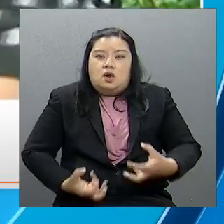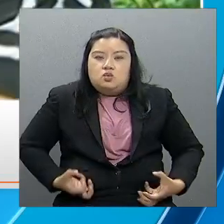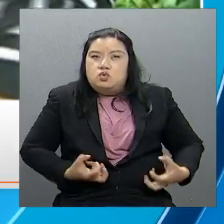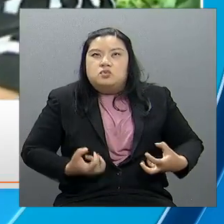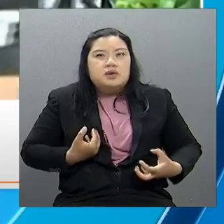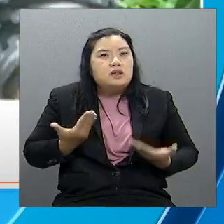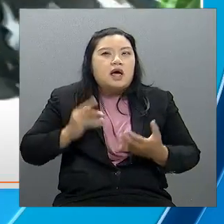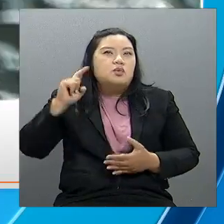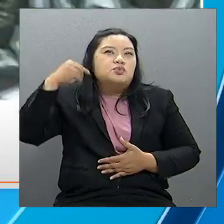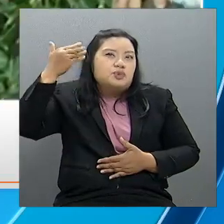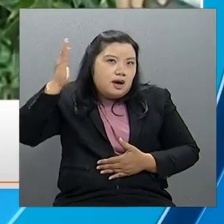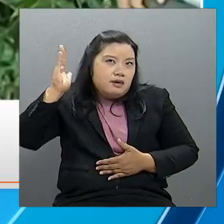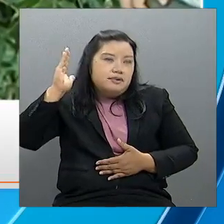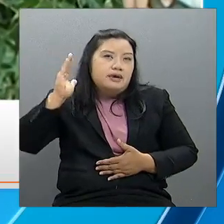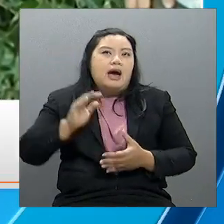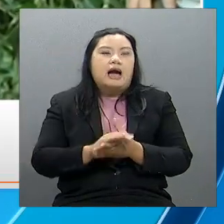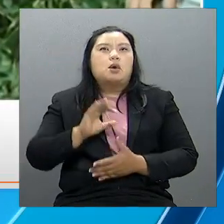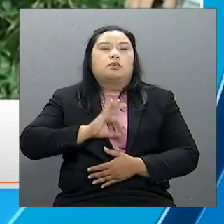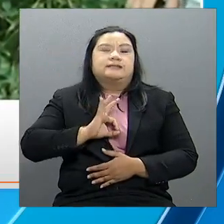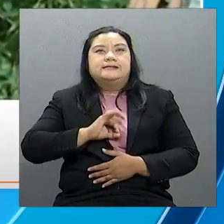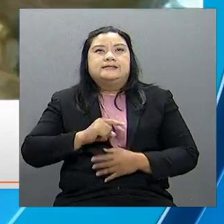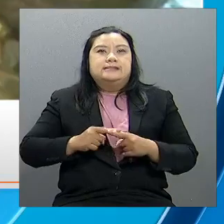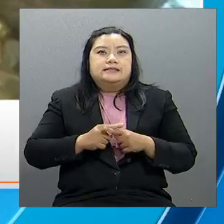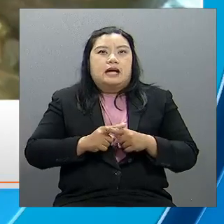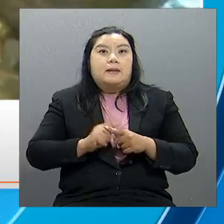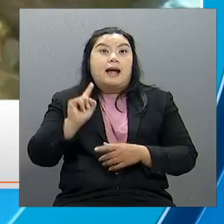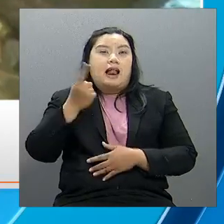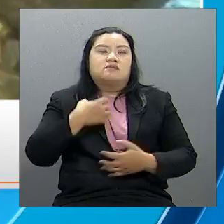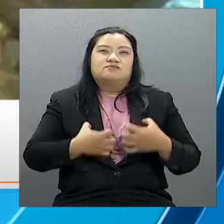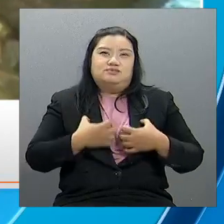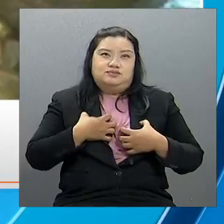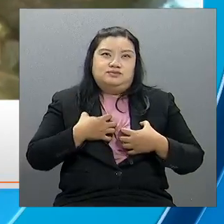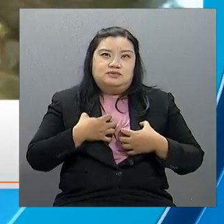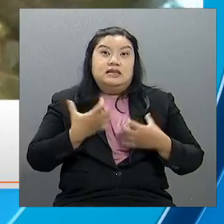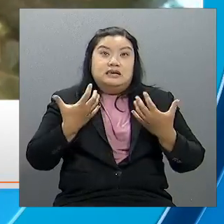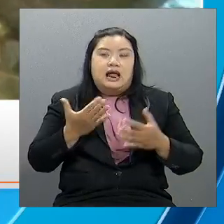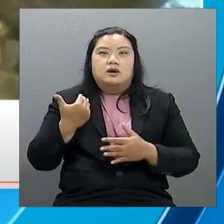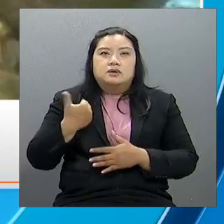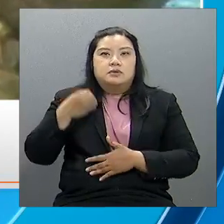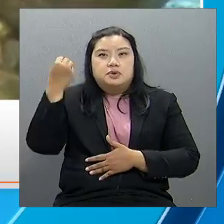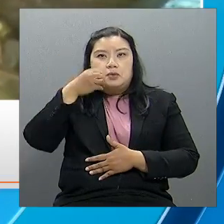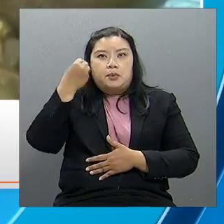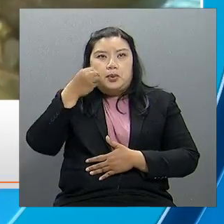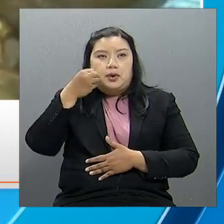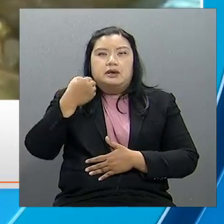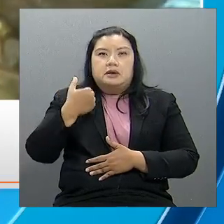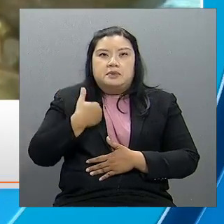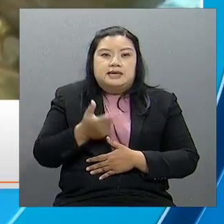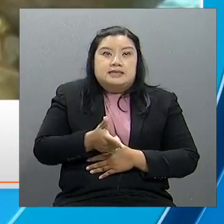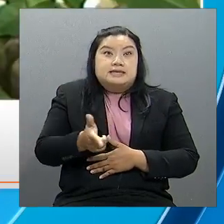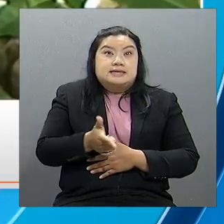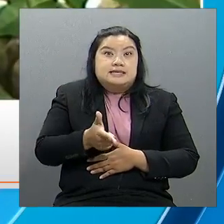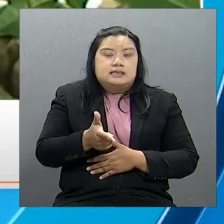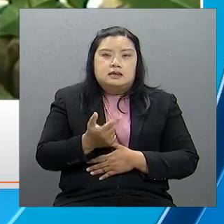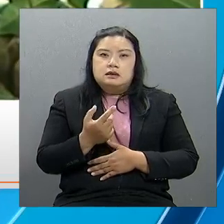อันนี้จะเป็นอาการเริ่มต้นนะ ครับ อันหนึ่งแล้วก็อีกอันที่จะมองเห็นก็คือปัสสาวะจะมีสีขุ่นข้นหรือถ้าเป็นม